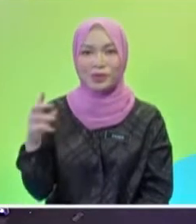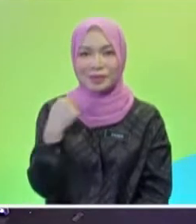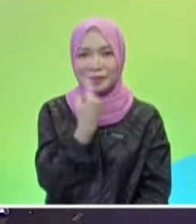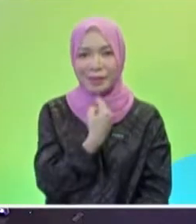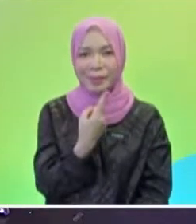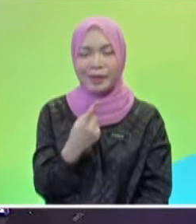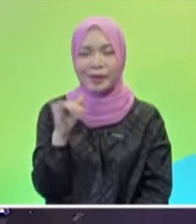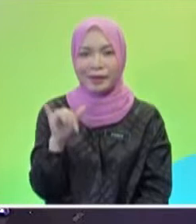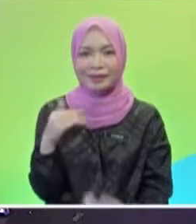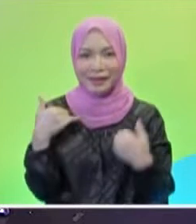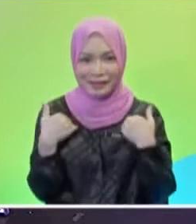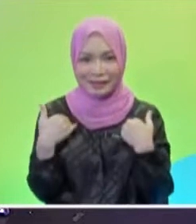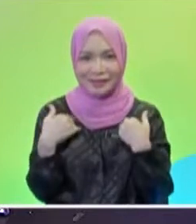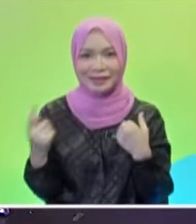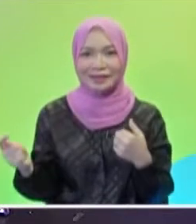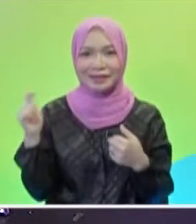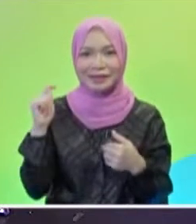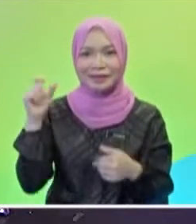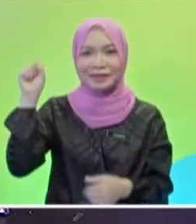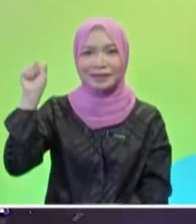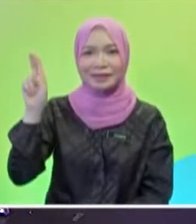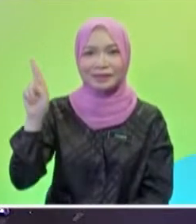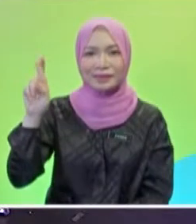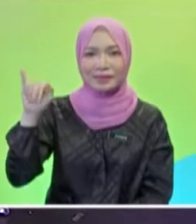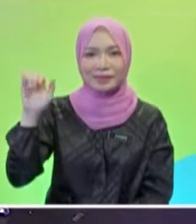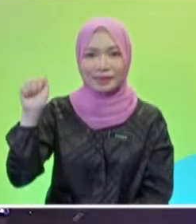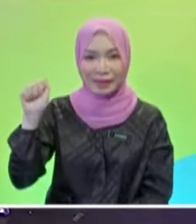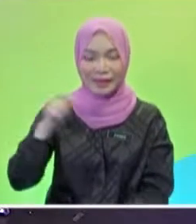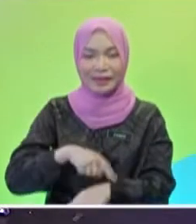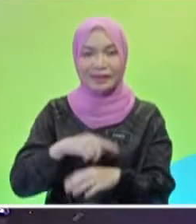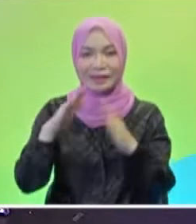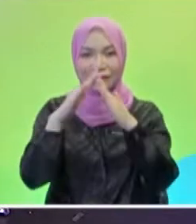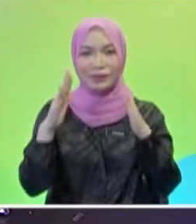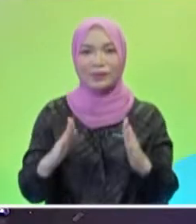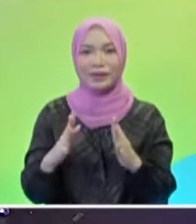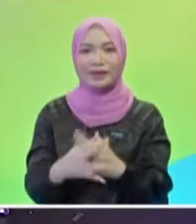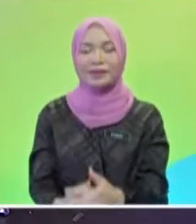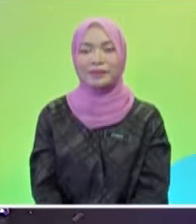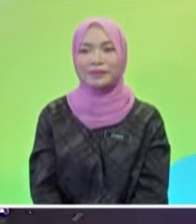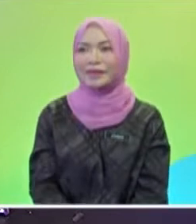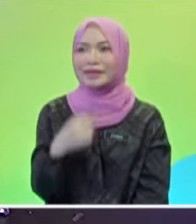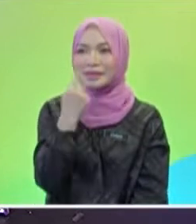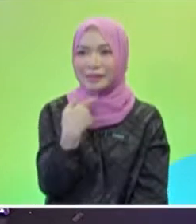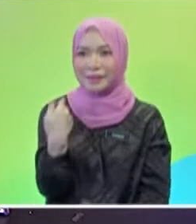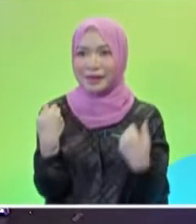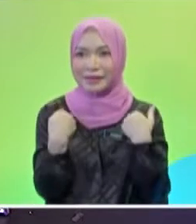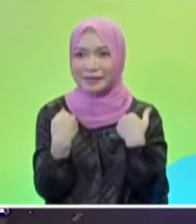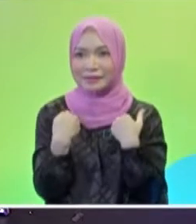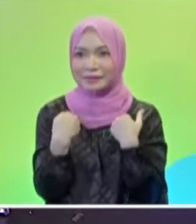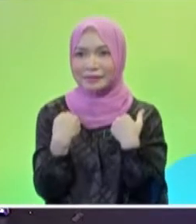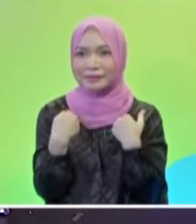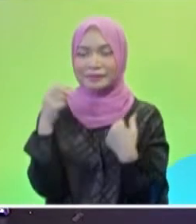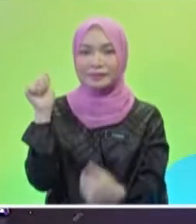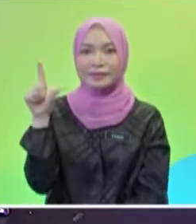atau ada di rumah boleh semua family atau keluarga dipasang lampu Oke ada-ada batrisya